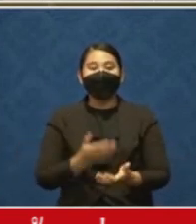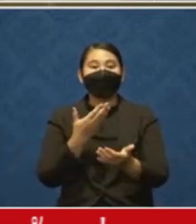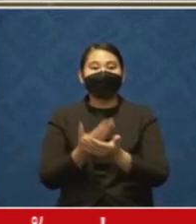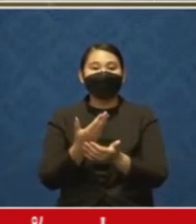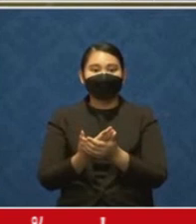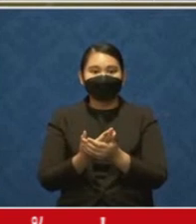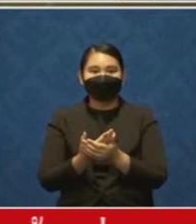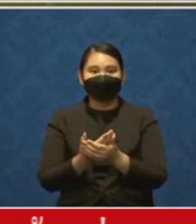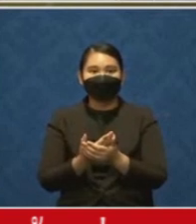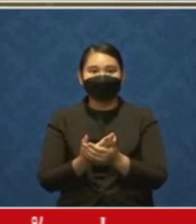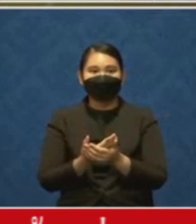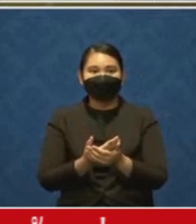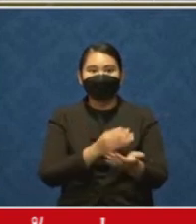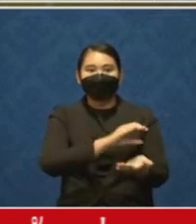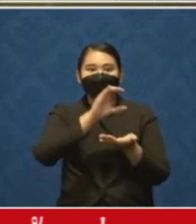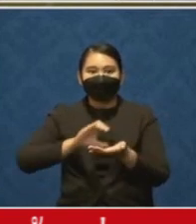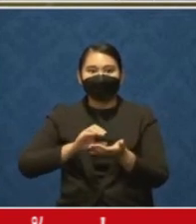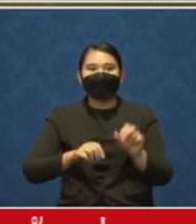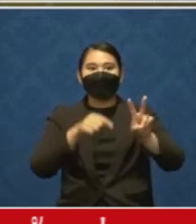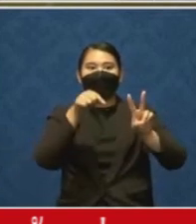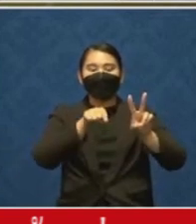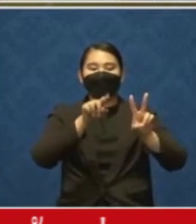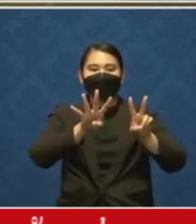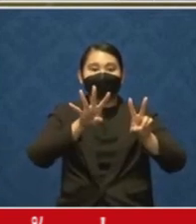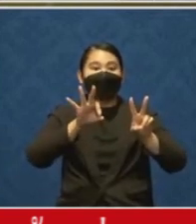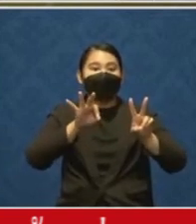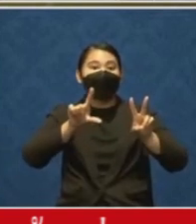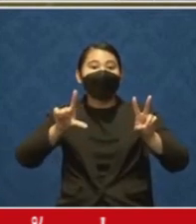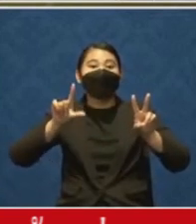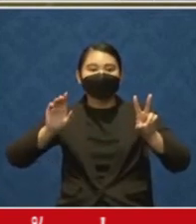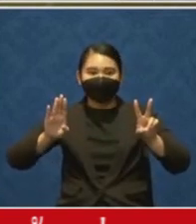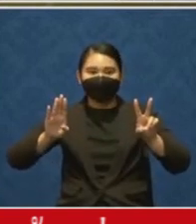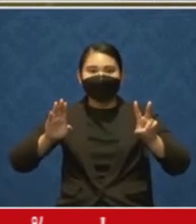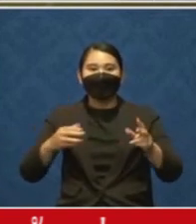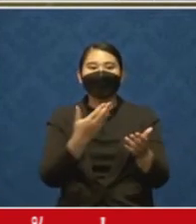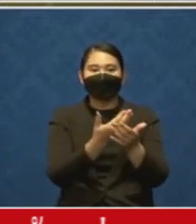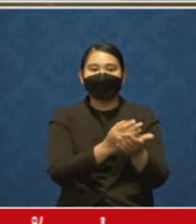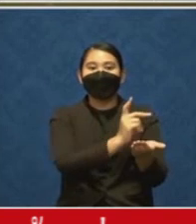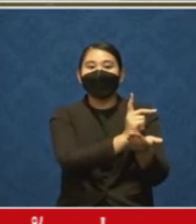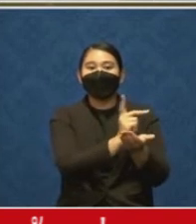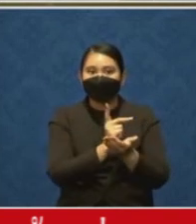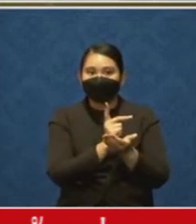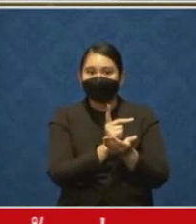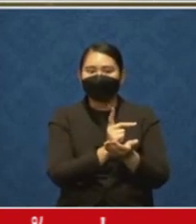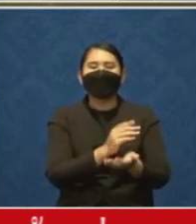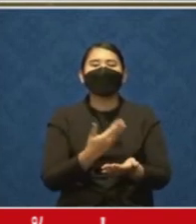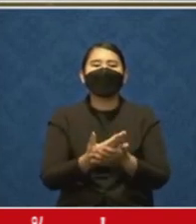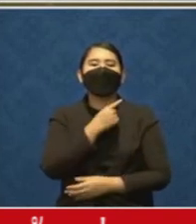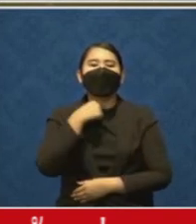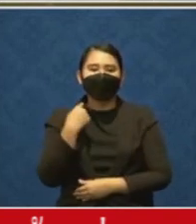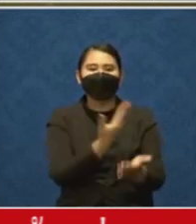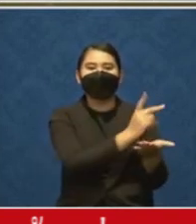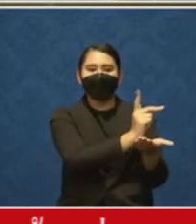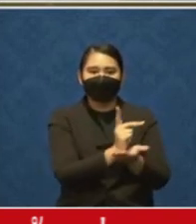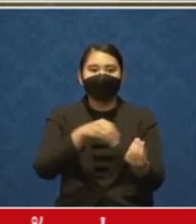ได้สุทธินะครับ 2.49 ล้านล้านบาทและมาจากการกู้ชดเชยการขาดดุล นะครับ